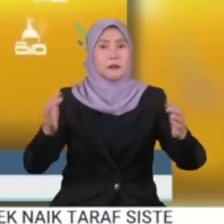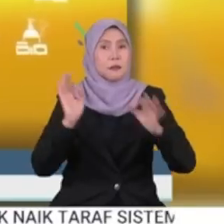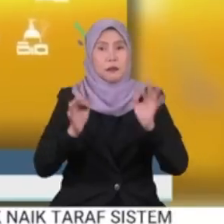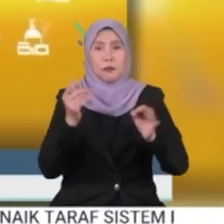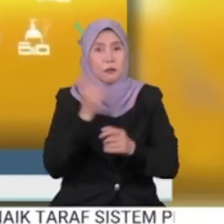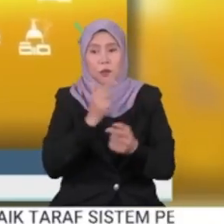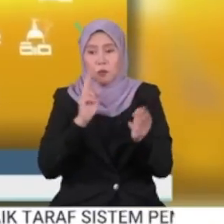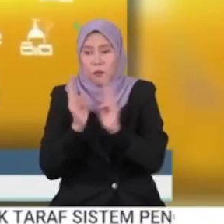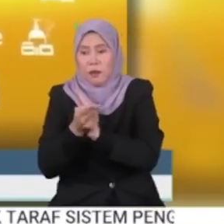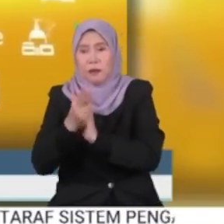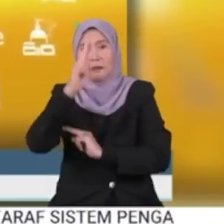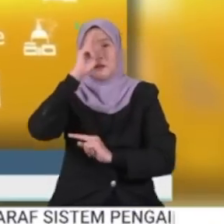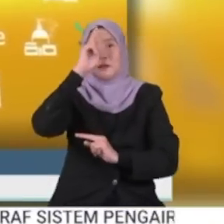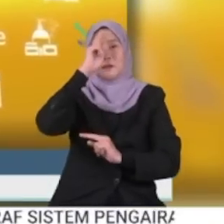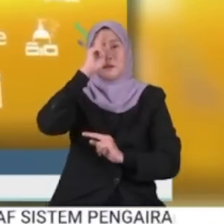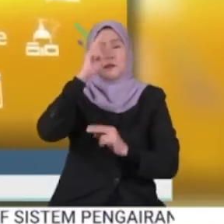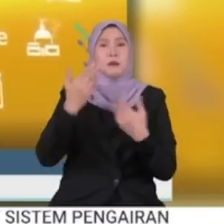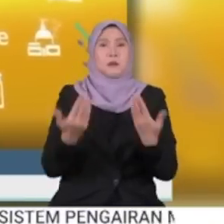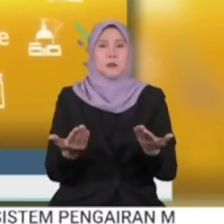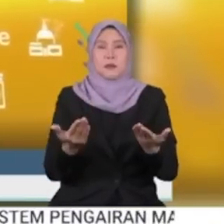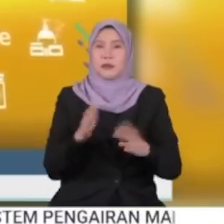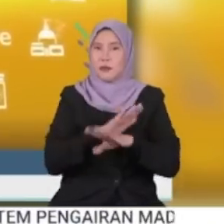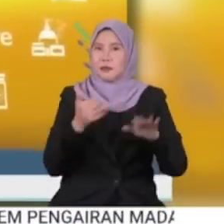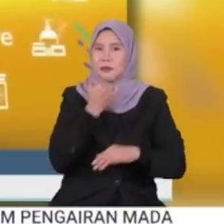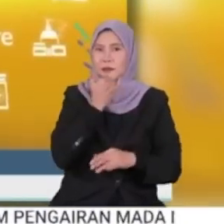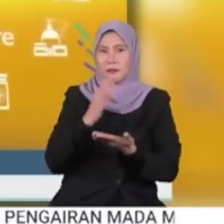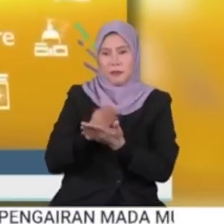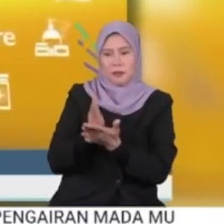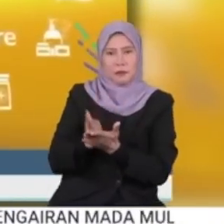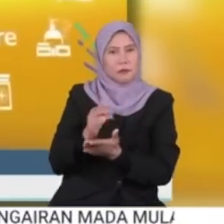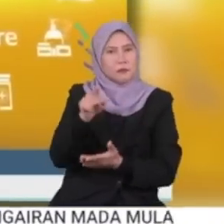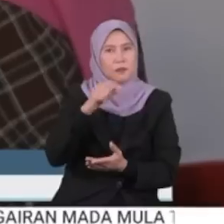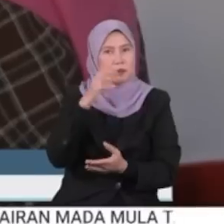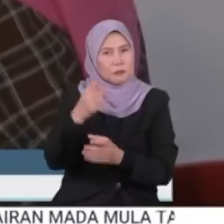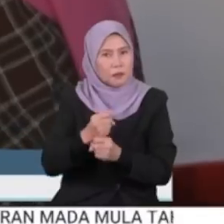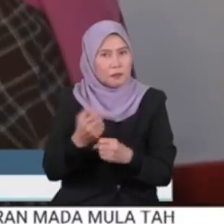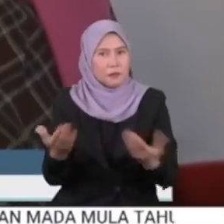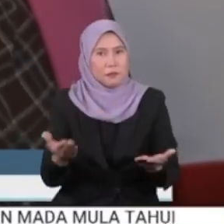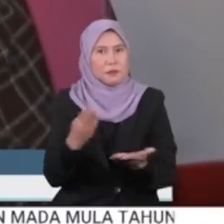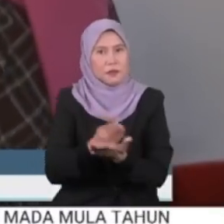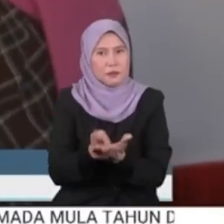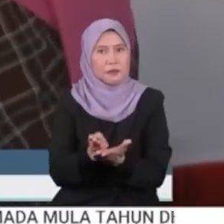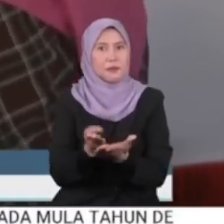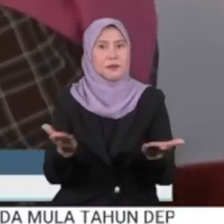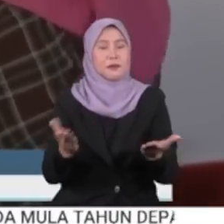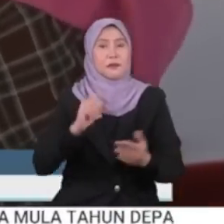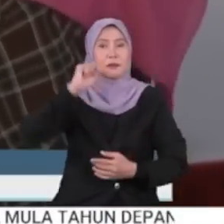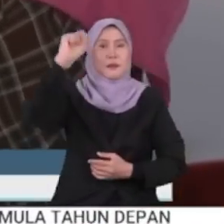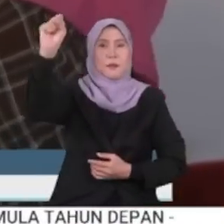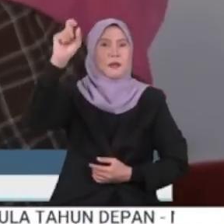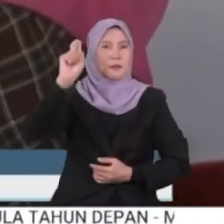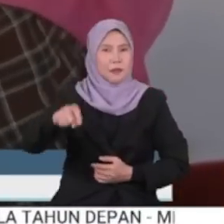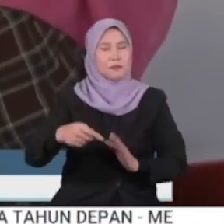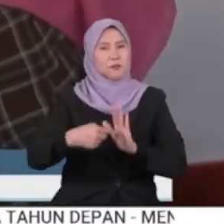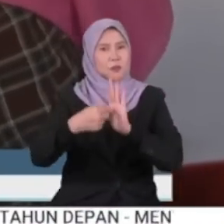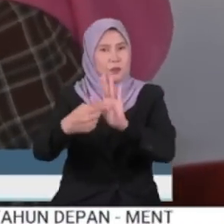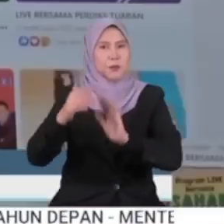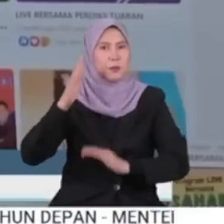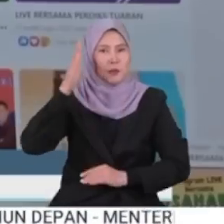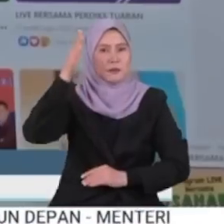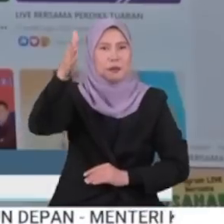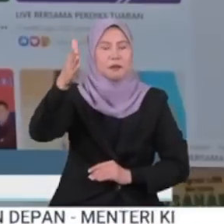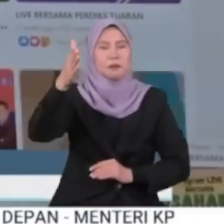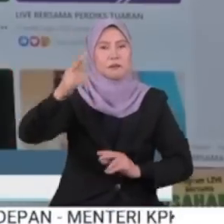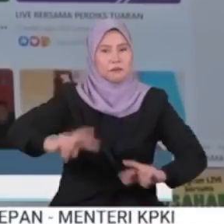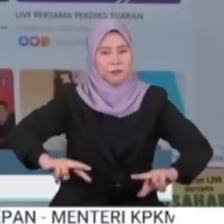mau berubah, kita masih ditakut lama, jangan salahkan bajet ini kita tak dapat. Sebab pada saya Sabah ini harus keterhadapan, sebab